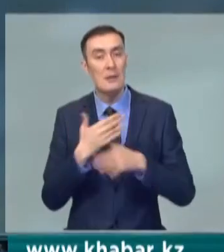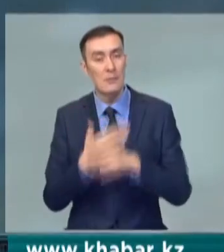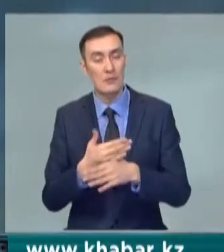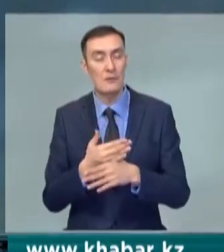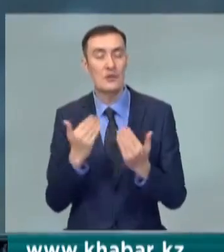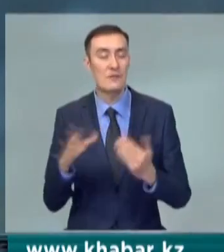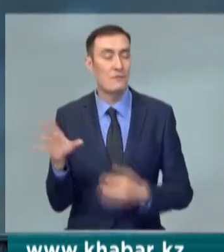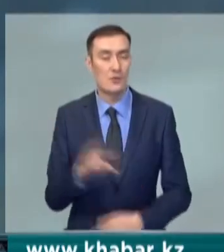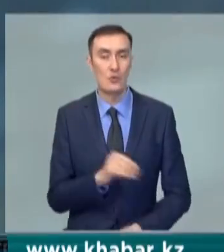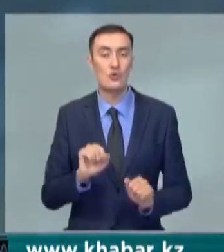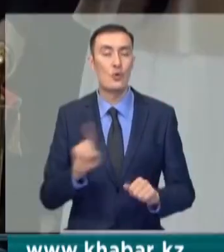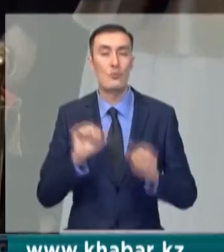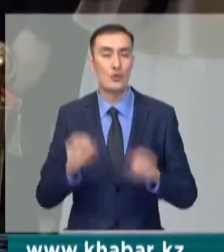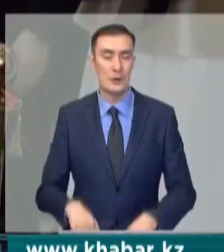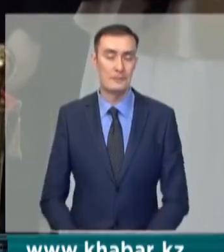все сейчас.